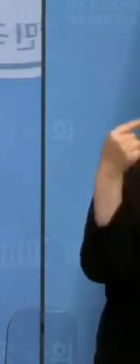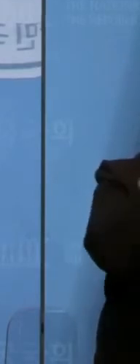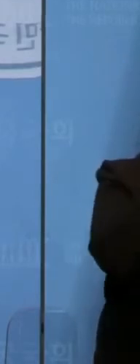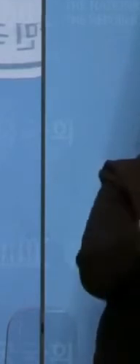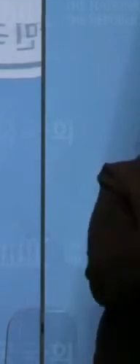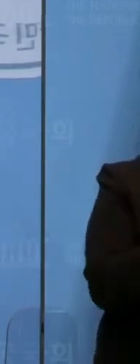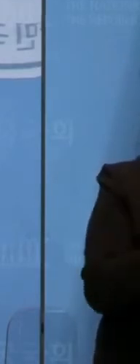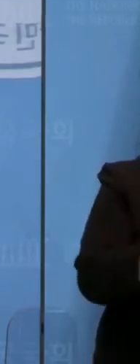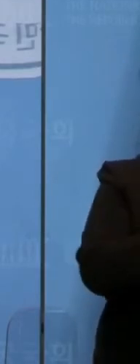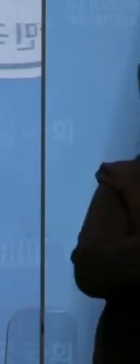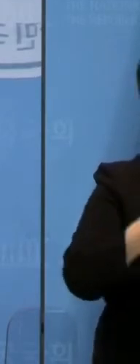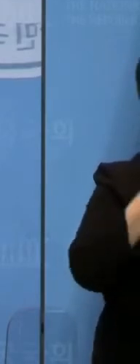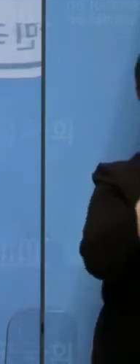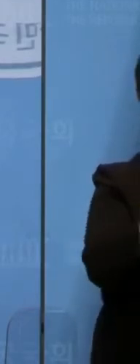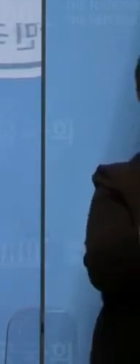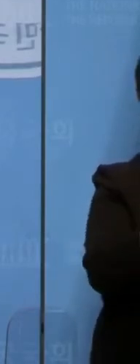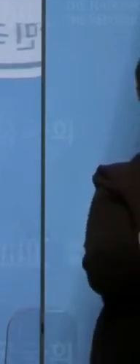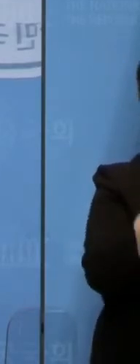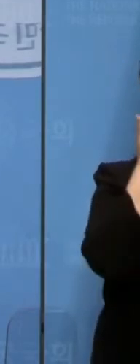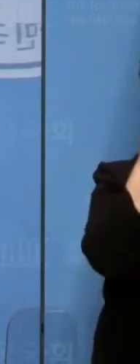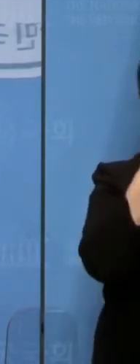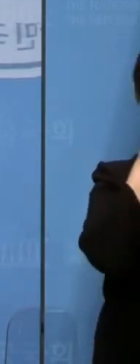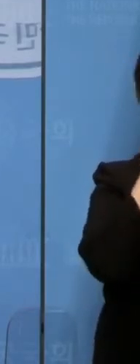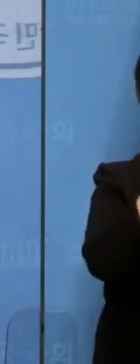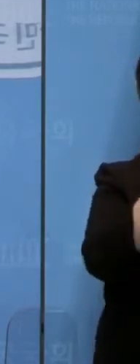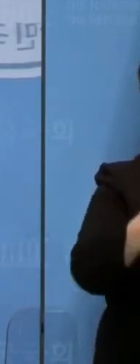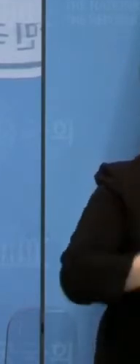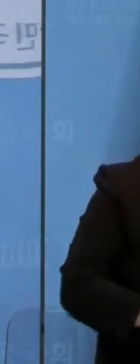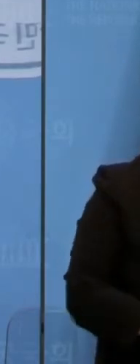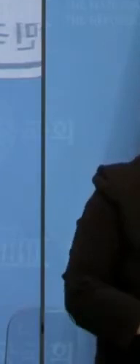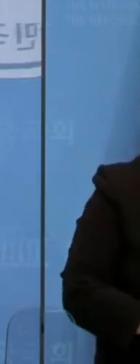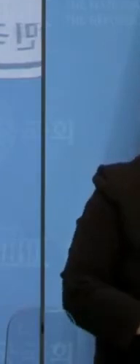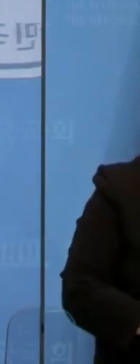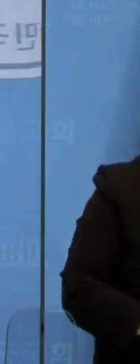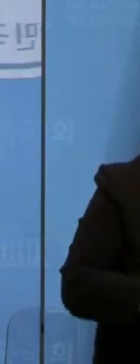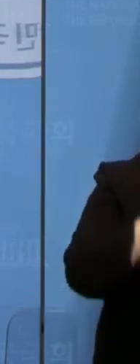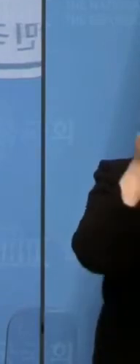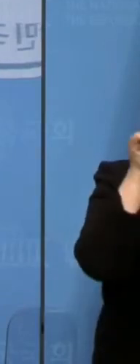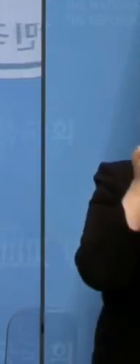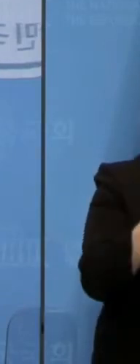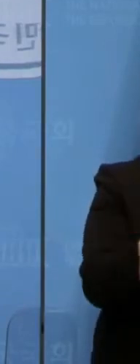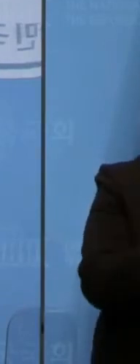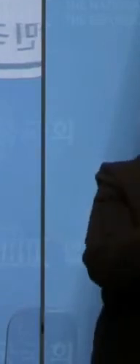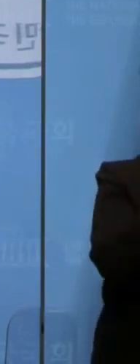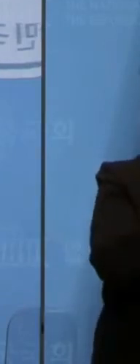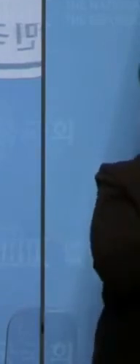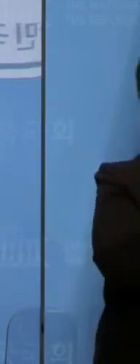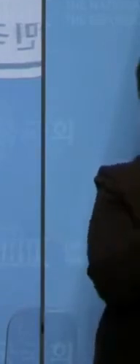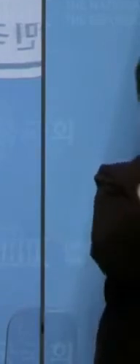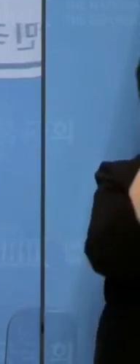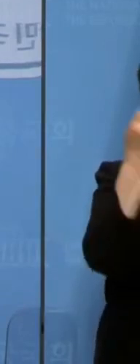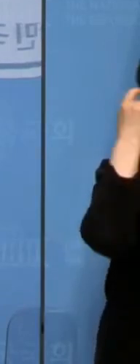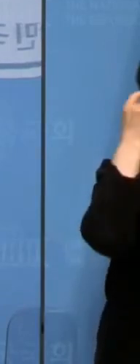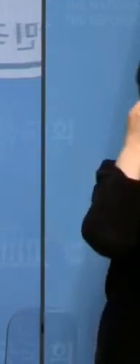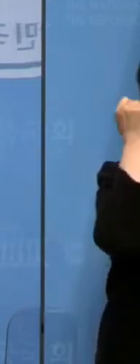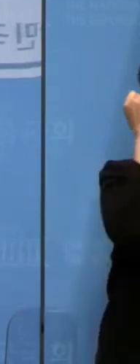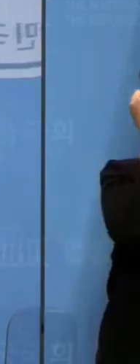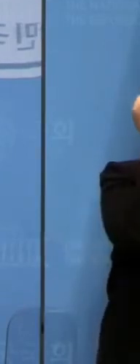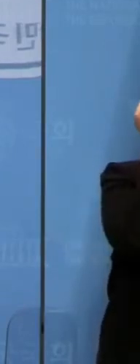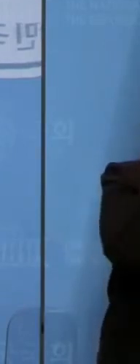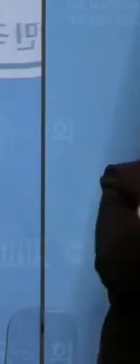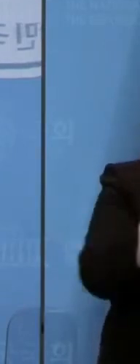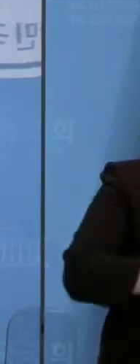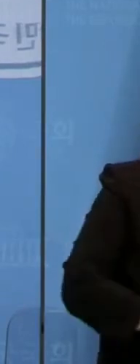심판이 뒤따른다는 점을 똑똑히 보여주어야 합니다. 그것이 촛불 정신의 본질입니다.